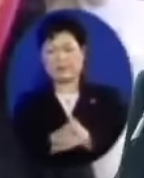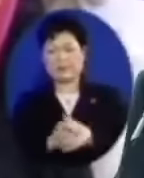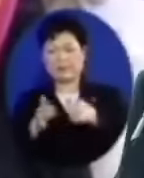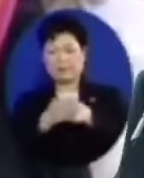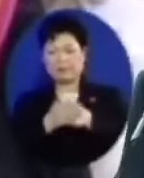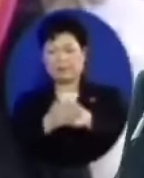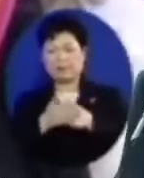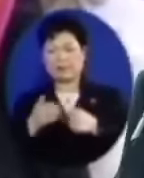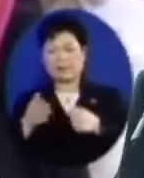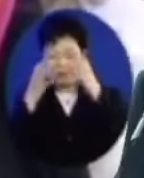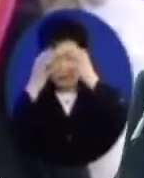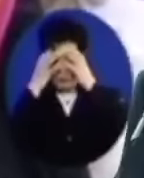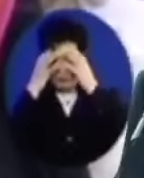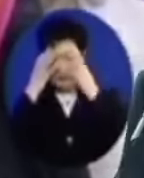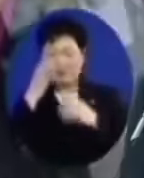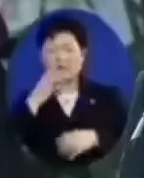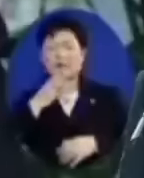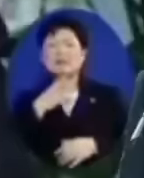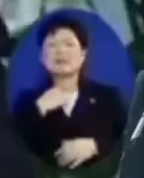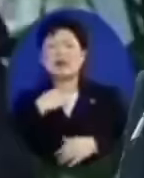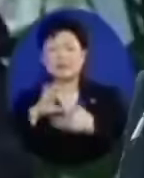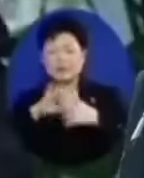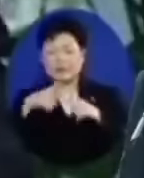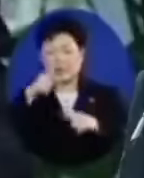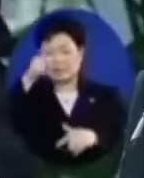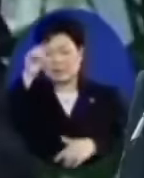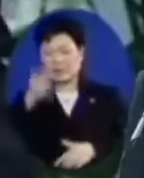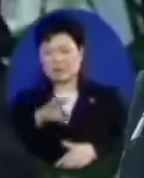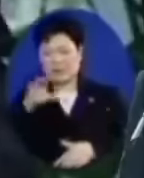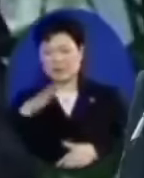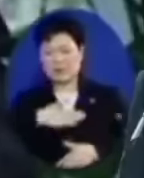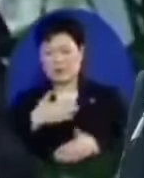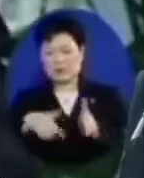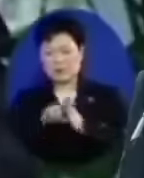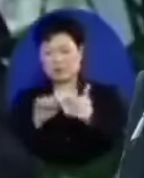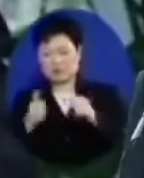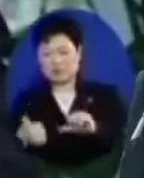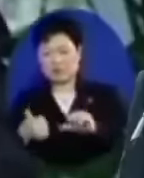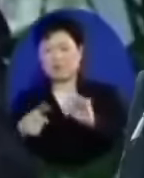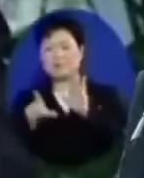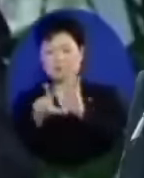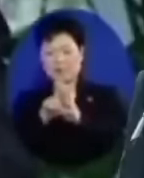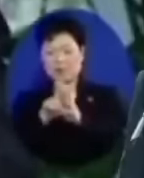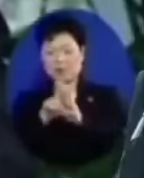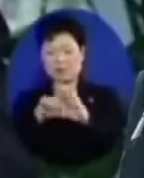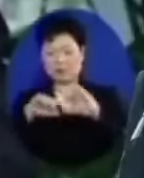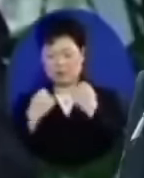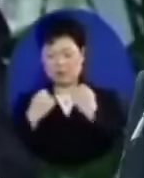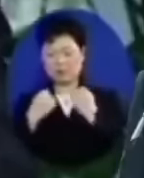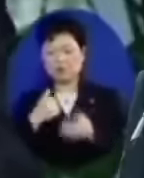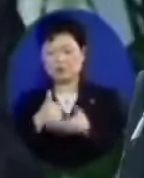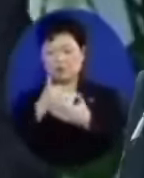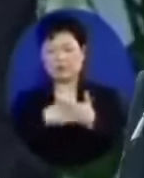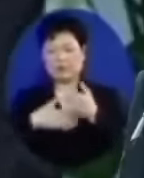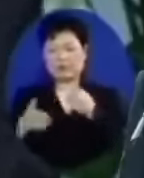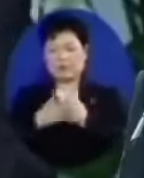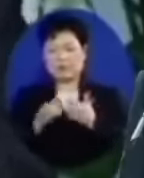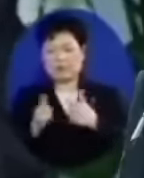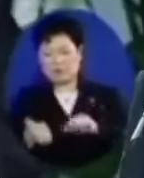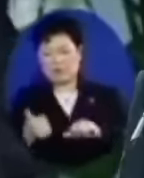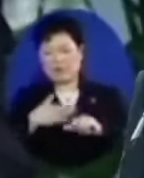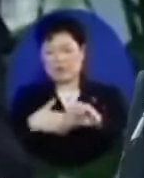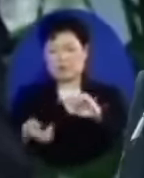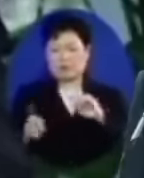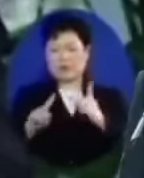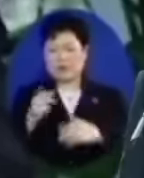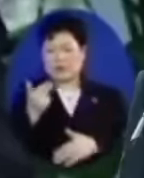그러므로 고난을 당하거든 예수님이 십자가에서 날 위해서 죽은 것을 믿고 받아들이고 주님 날 위해서 죽은 것은 나에게